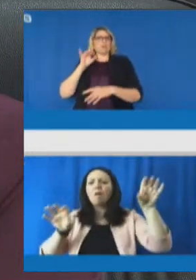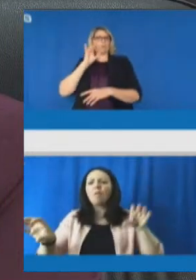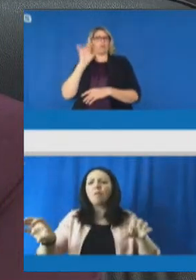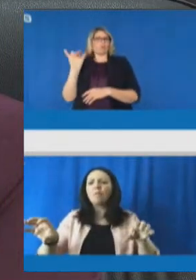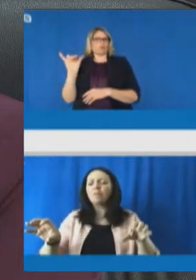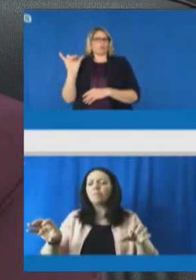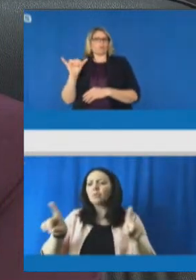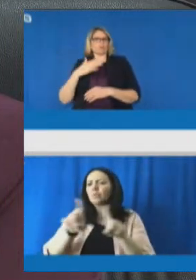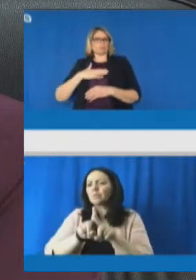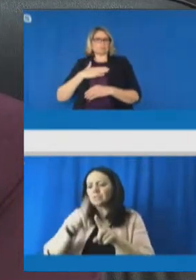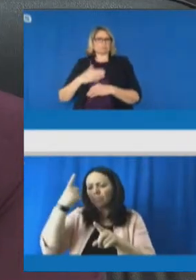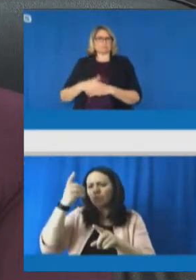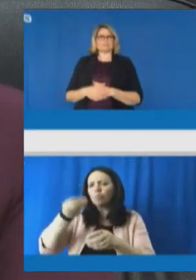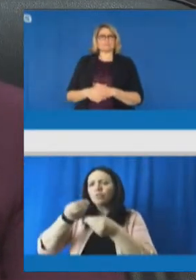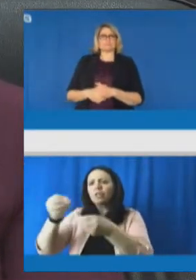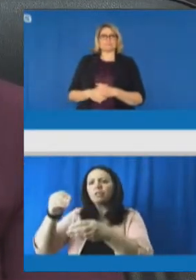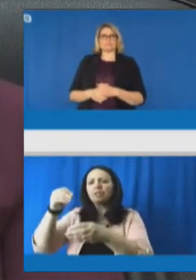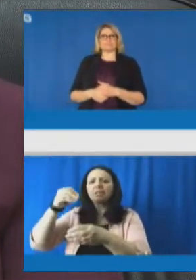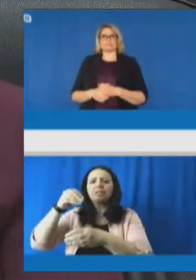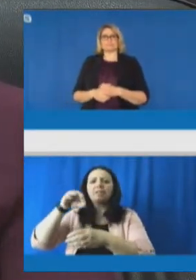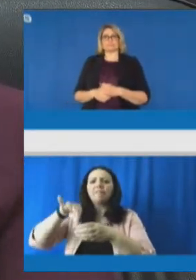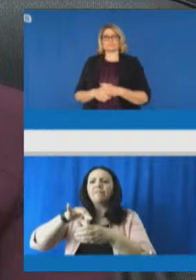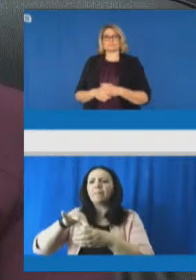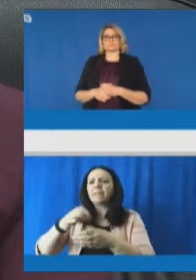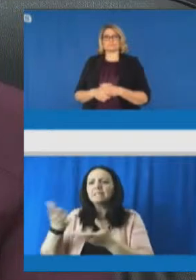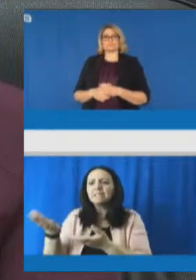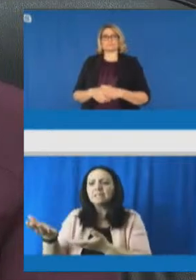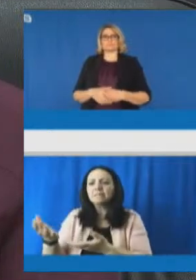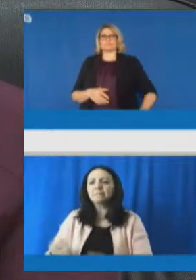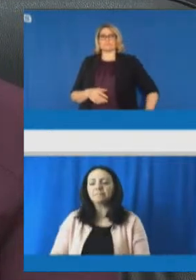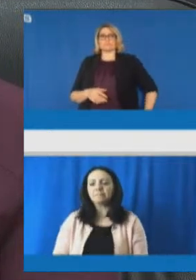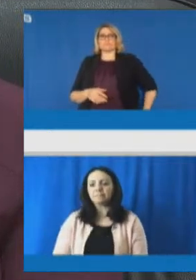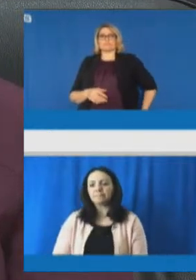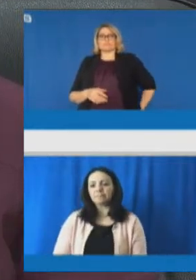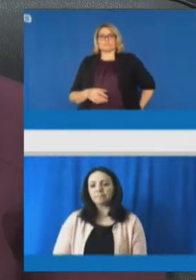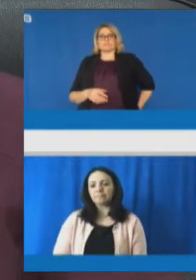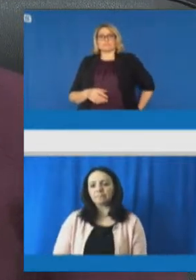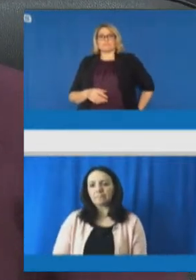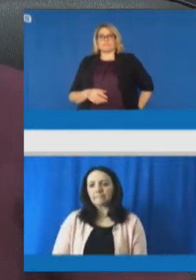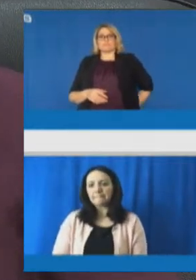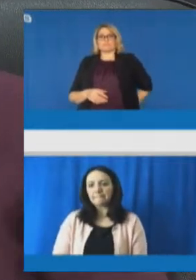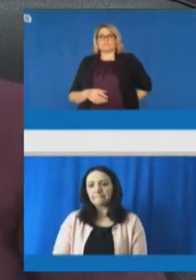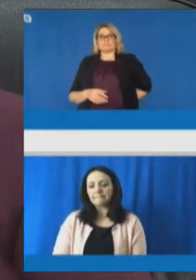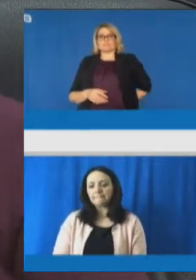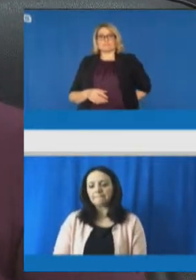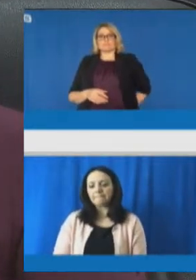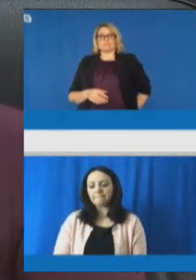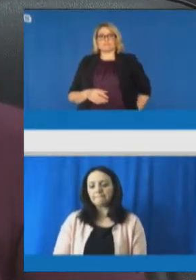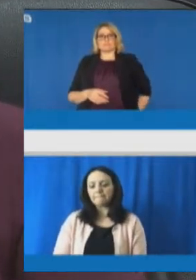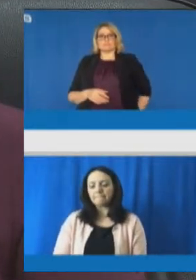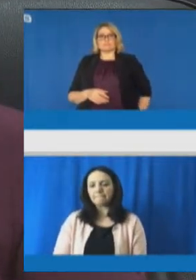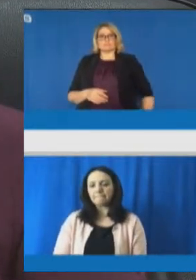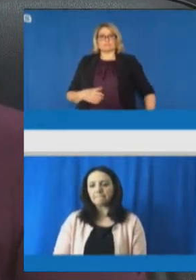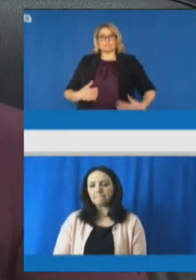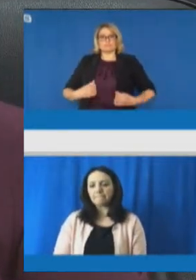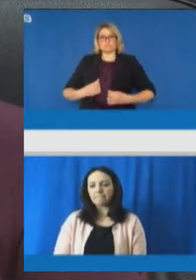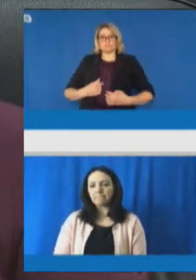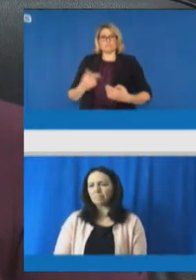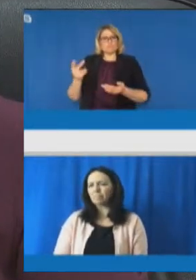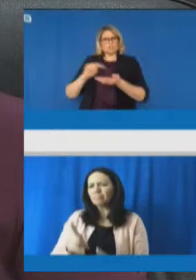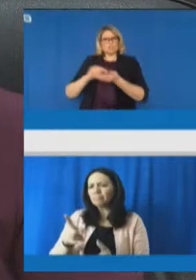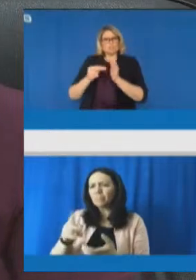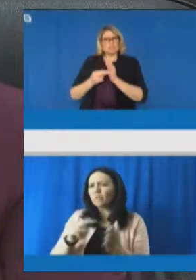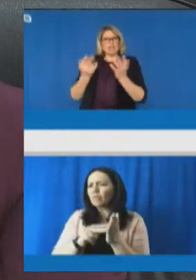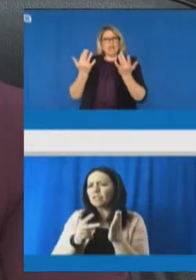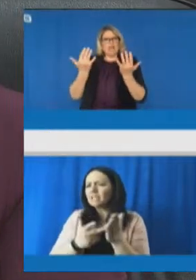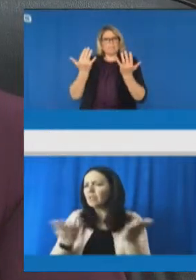il y a des gens dans certaines régions qui s'inquiètent de ne pas avoir assez de vaccins dans leur région, dans les pharmacies, dans